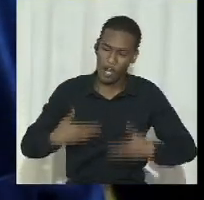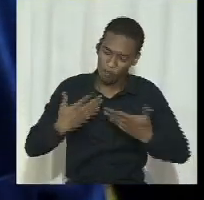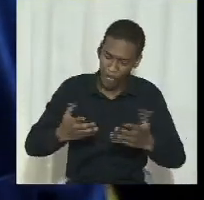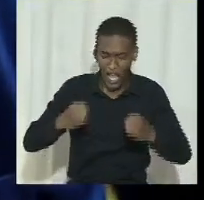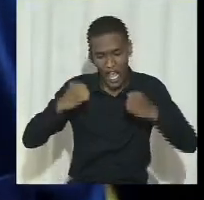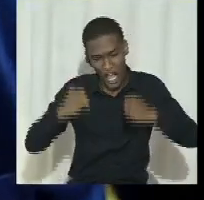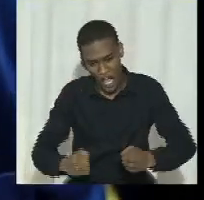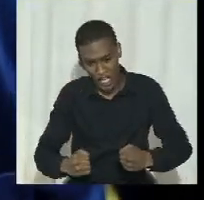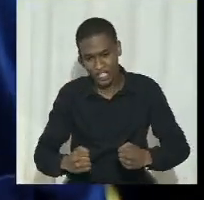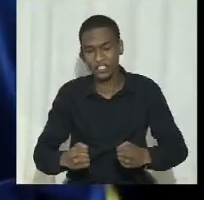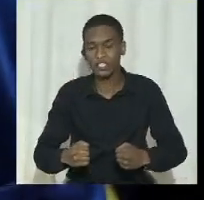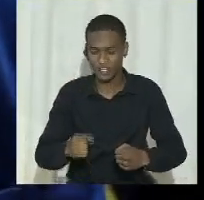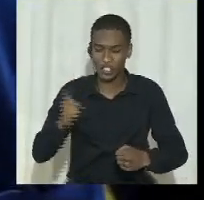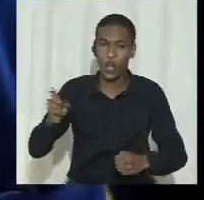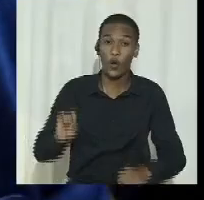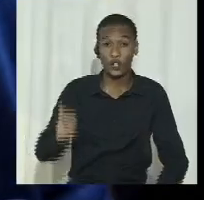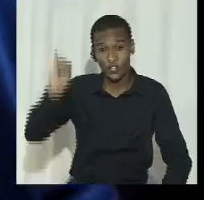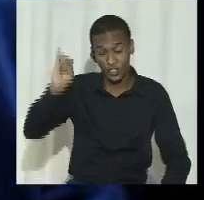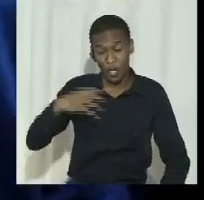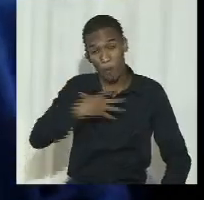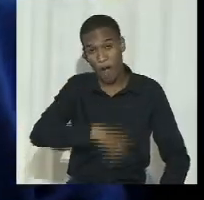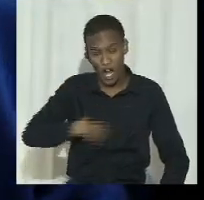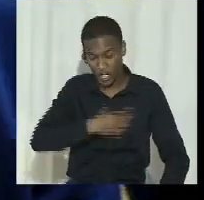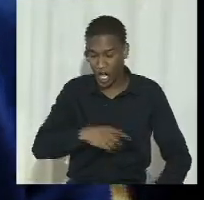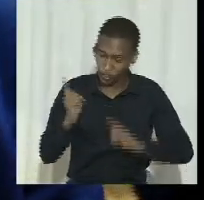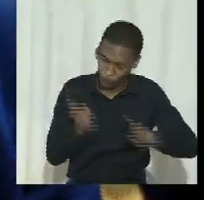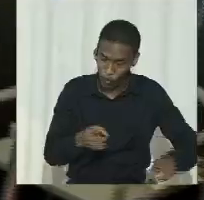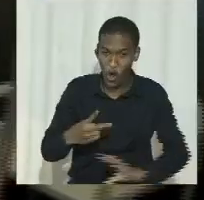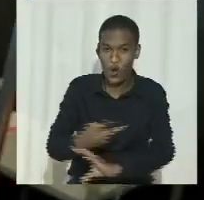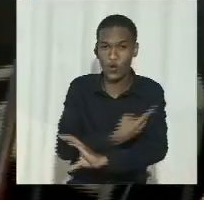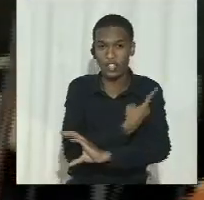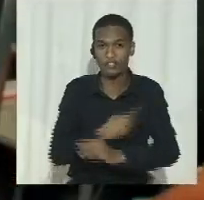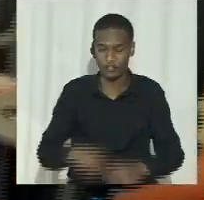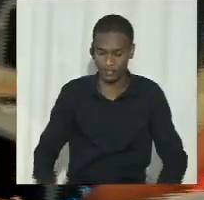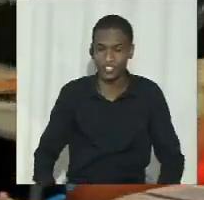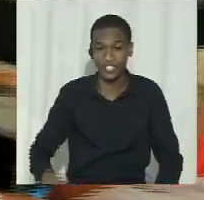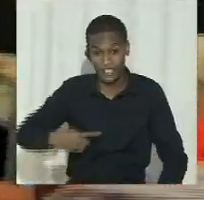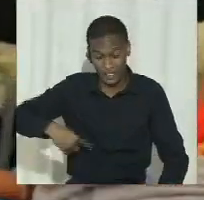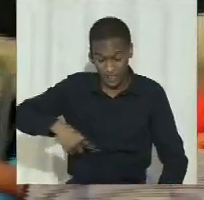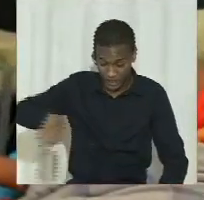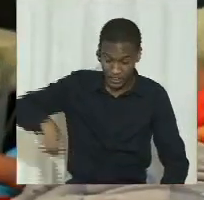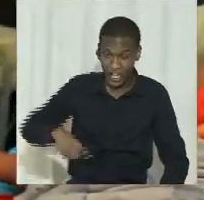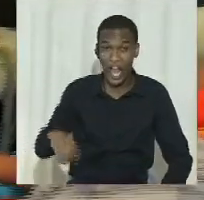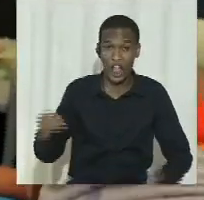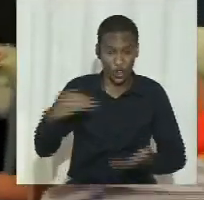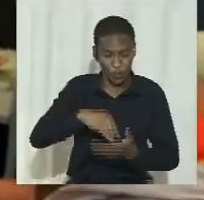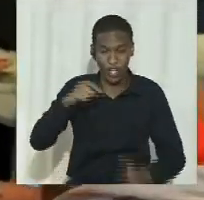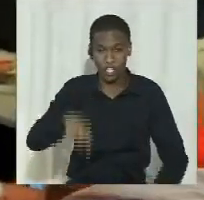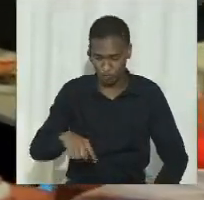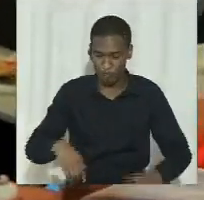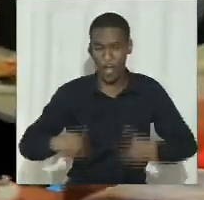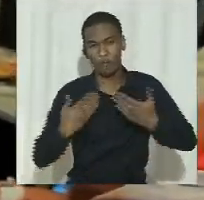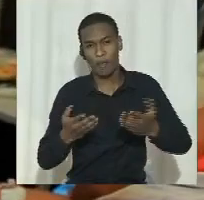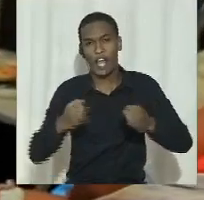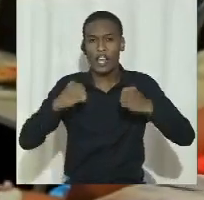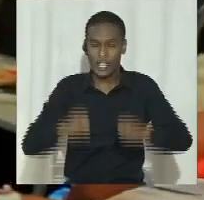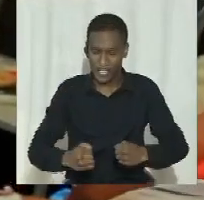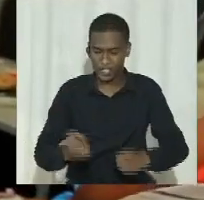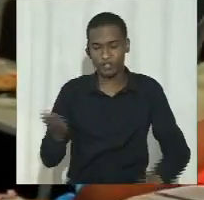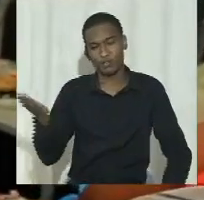tratran'ny coronavirus zany dia tonga eto zay a hanitondra fampahirezana ho azy ireo